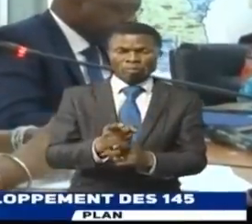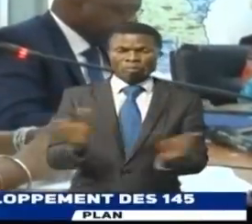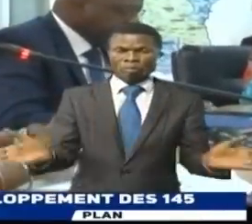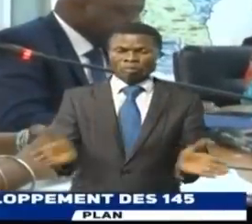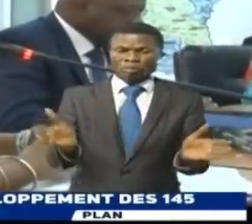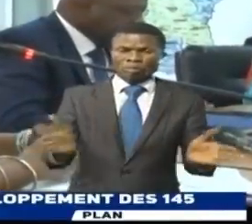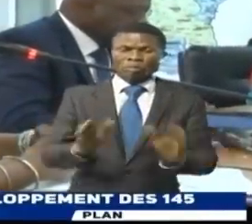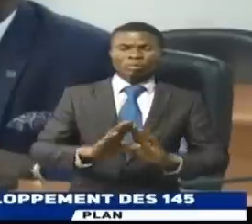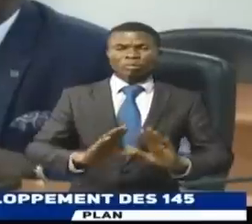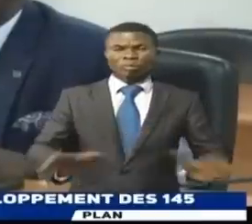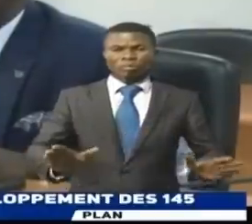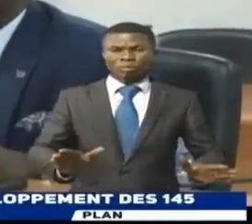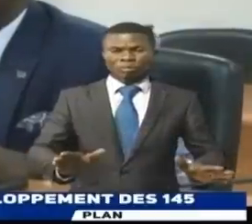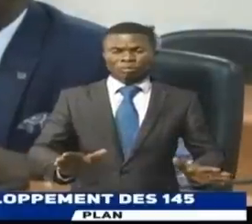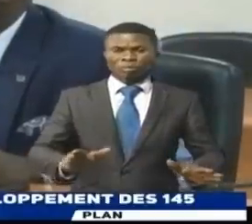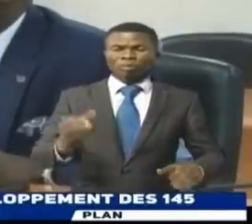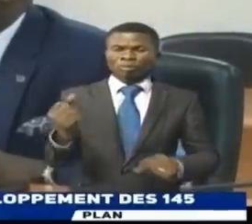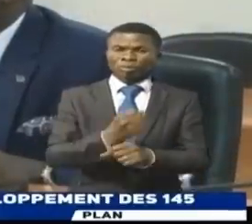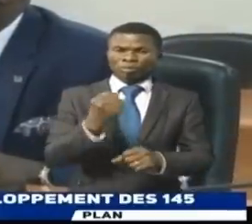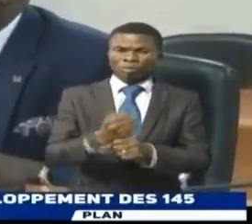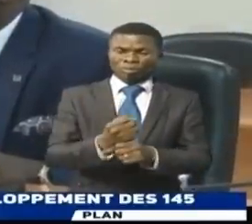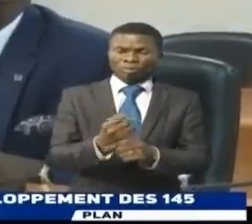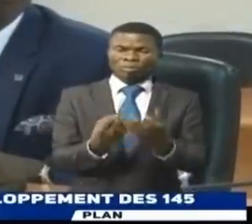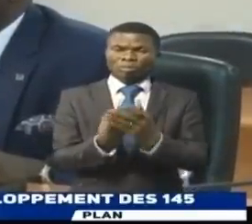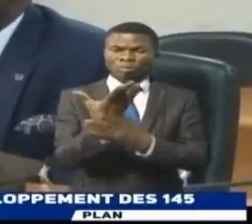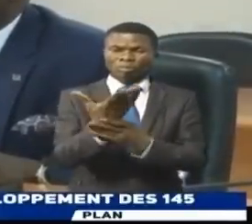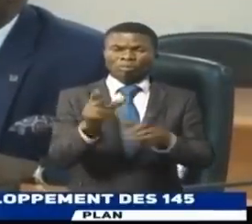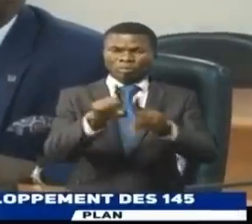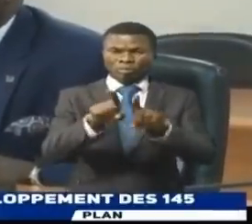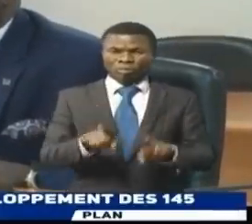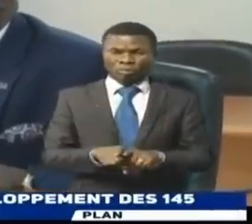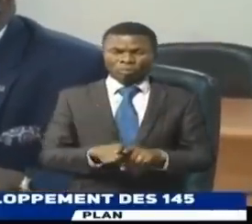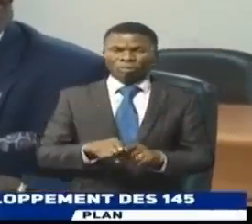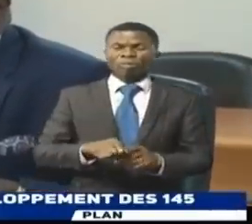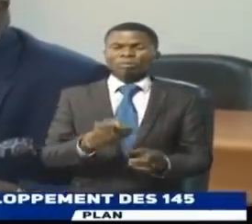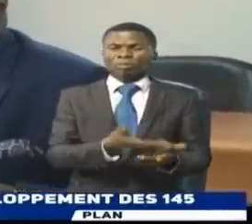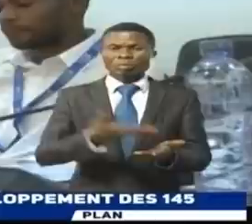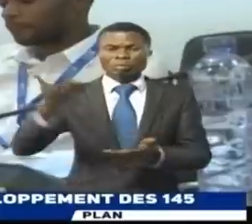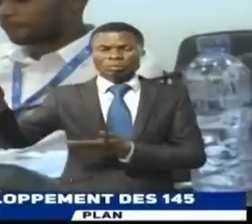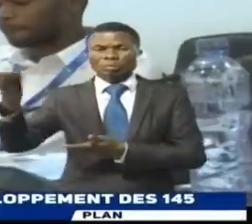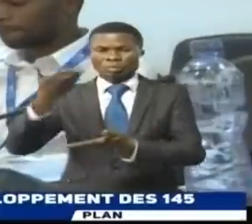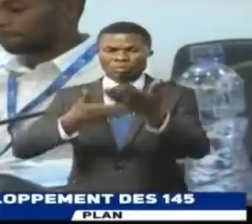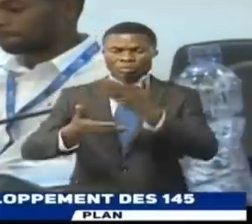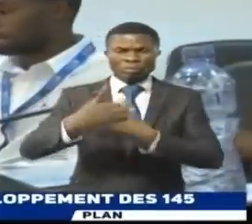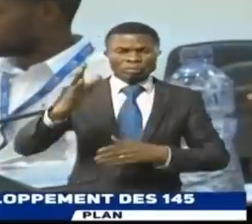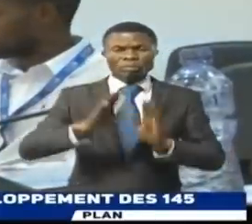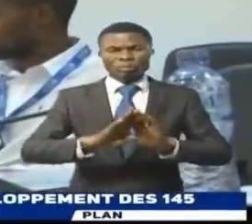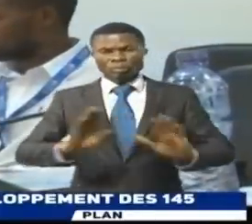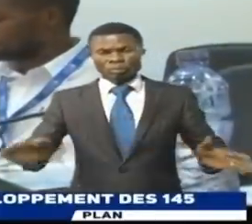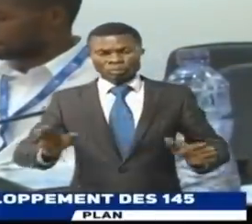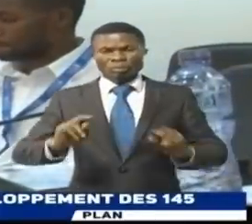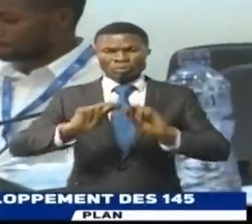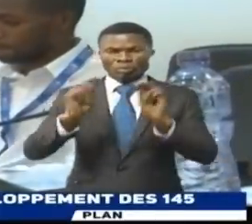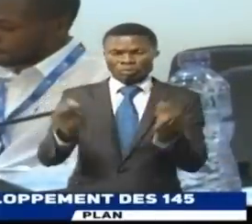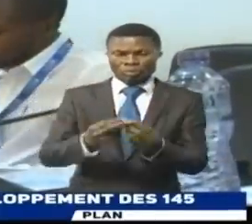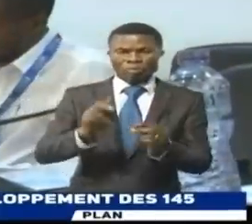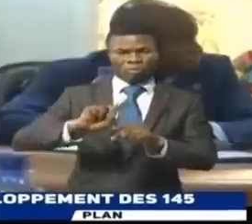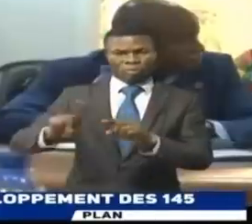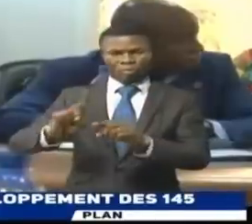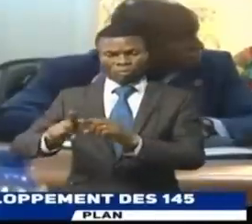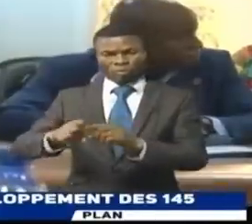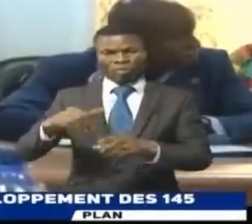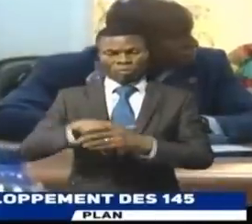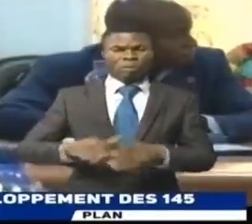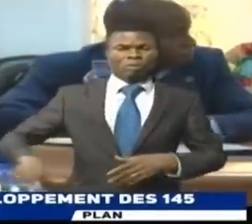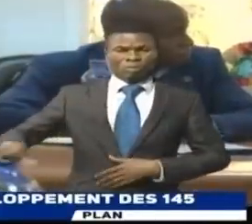renforcer les capacités d'absorption des ressources et aussi les transferts des compétences aux différentes structures à différents niveaux du